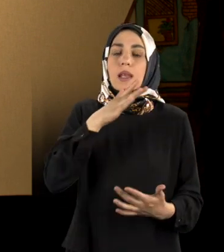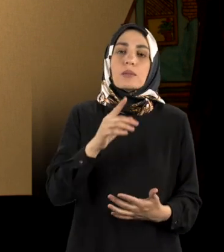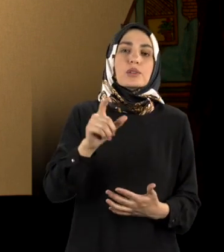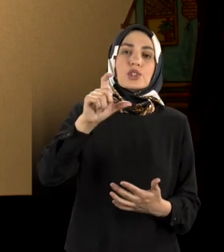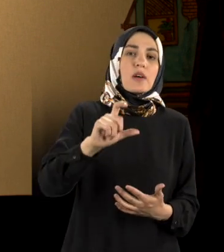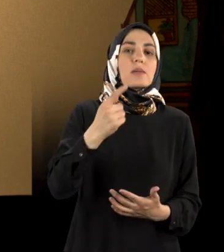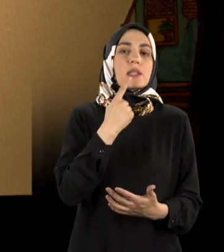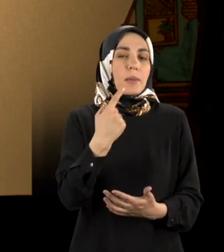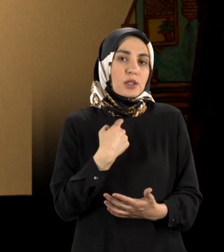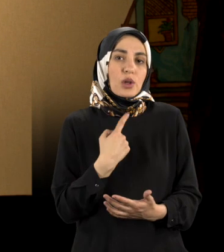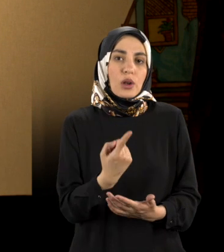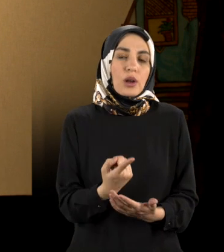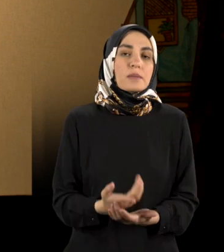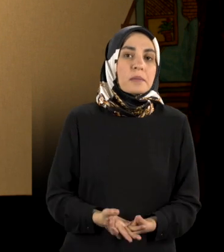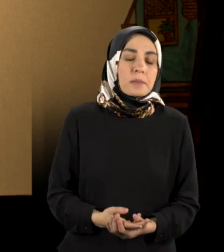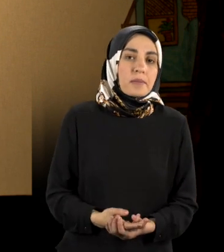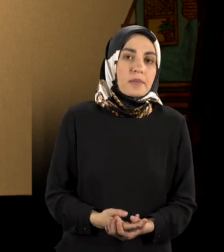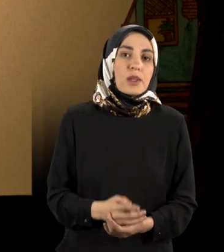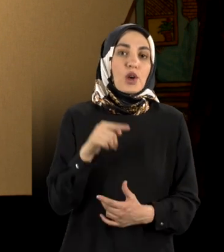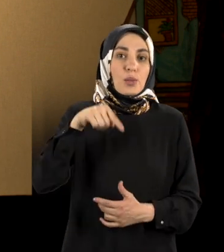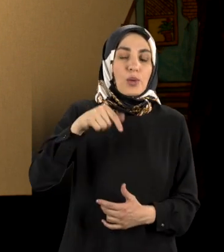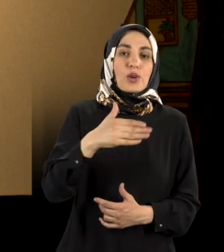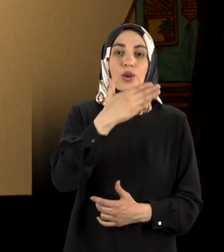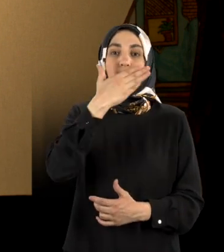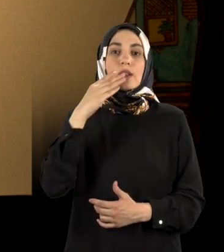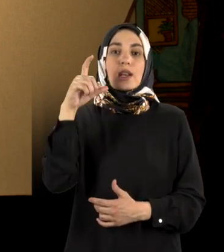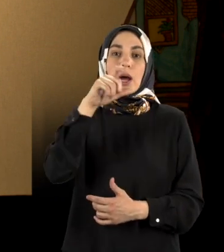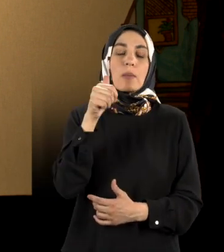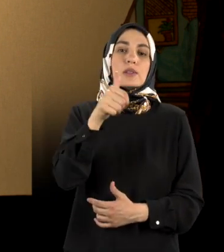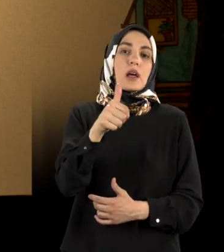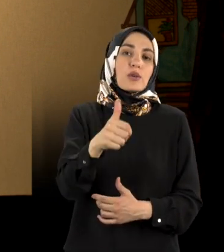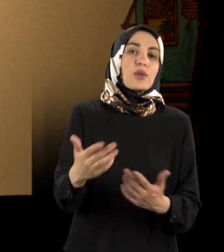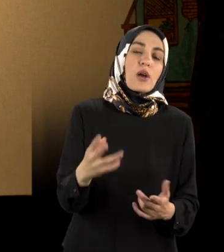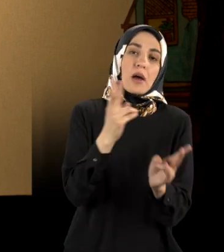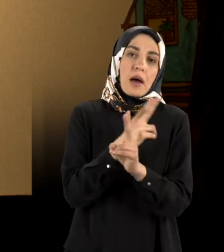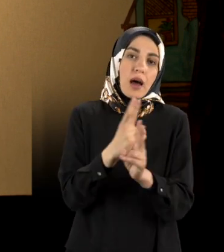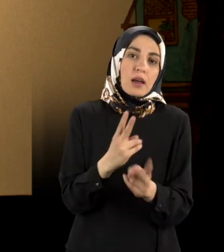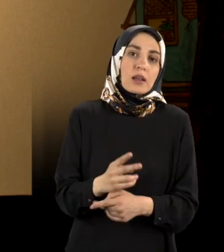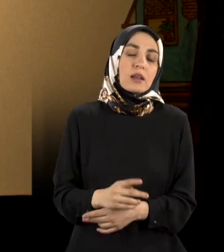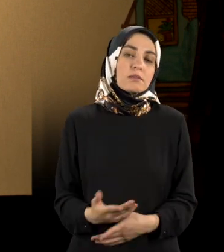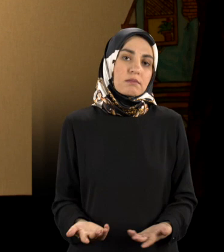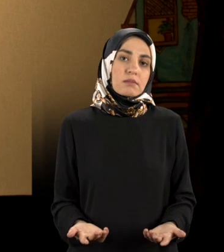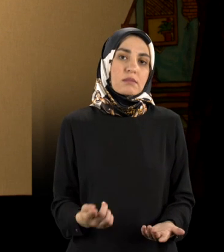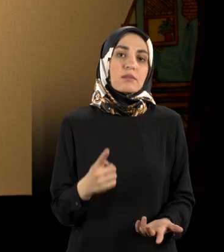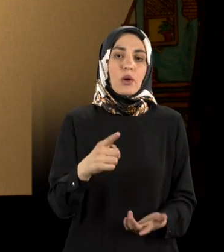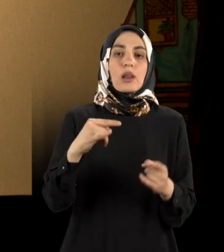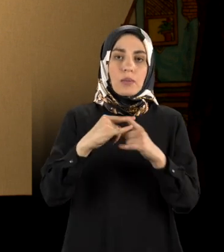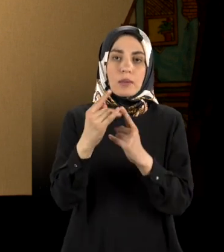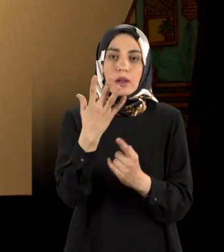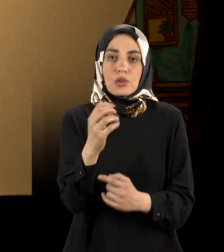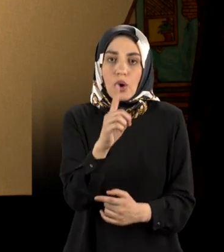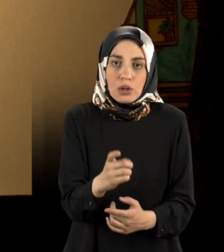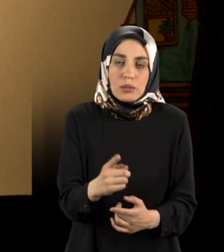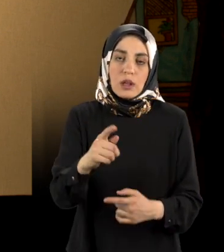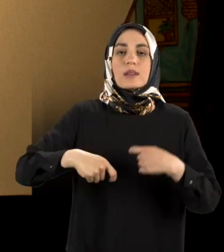Pekala bilemedim cevabını Sen söyle bakayım köfte bugün Ramazan günü daha birader